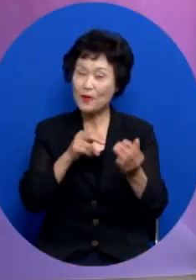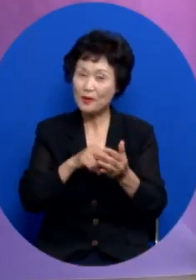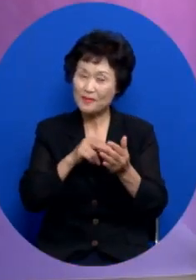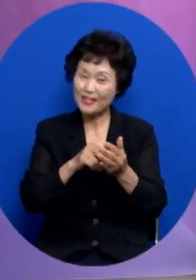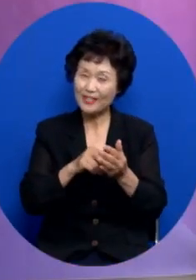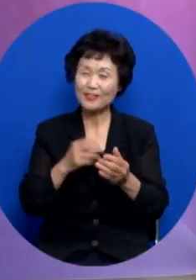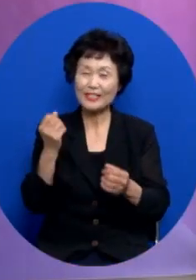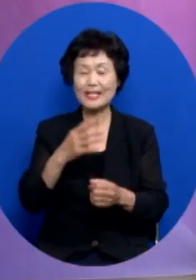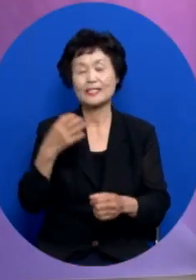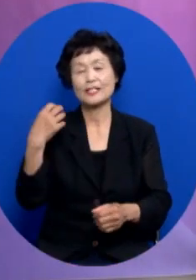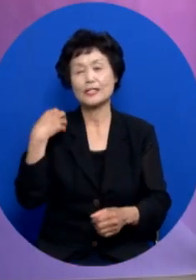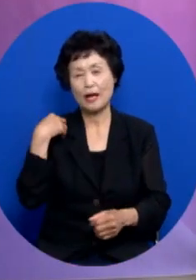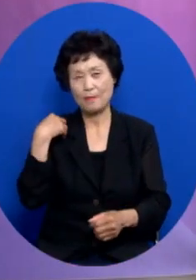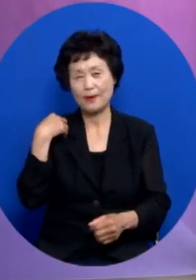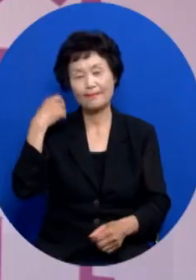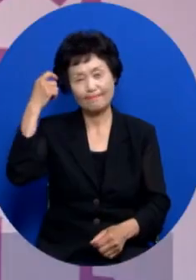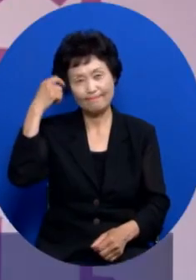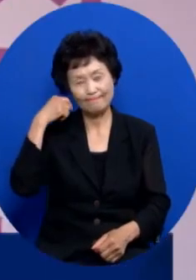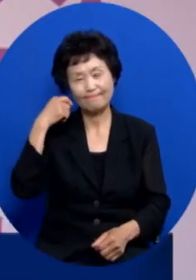시간을 가졌습니다.